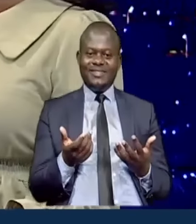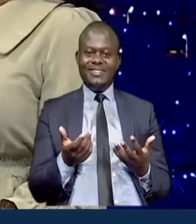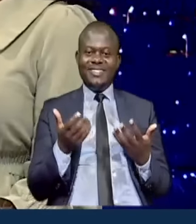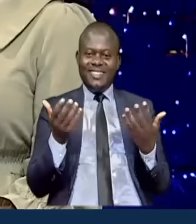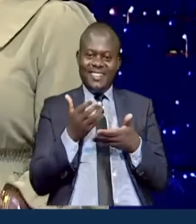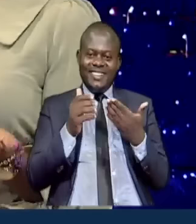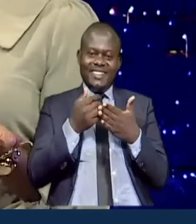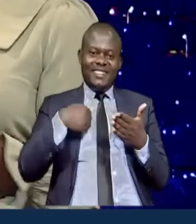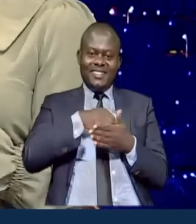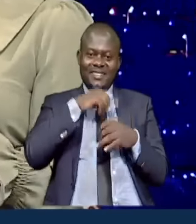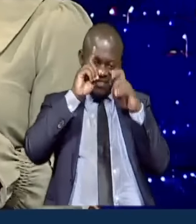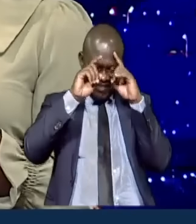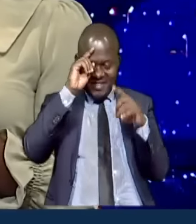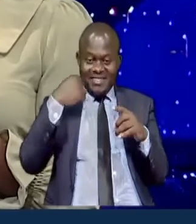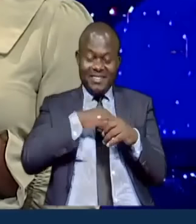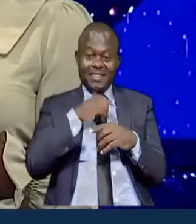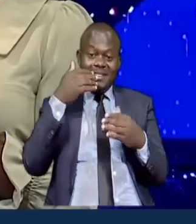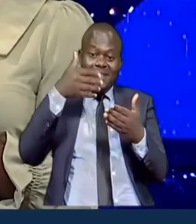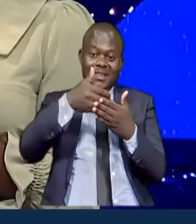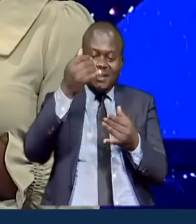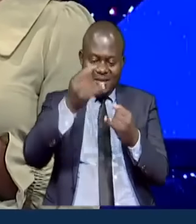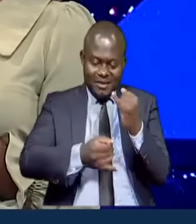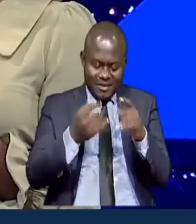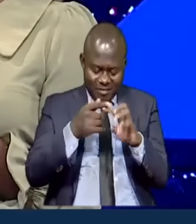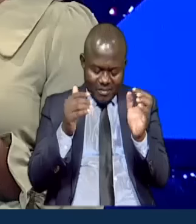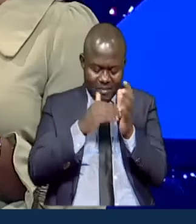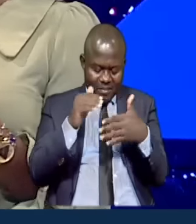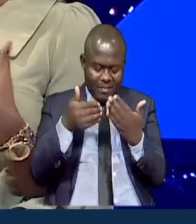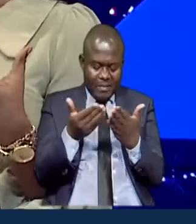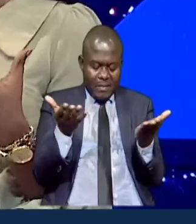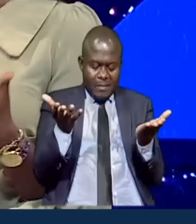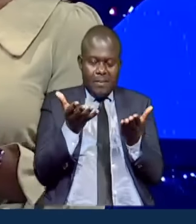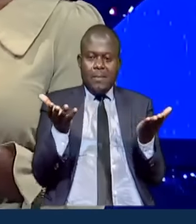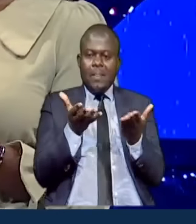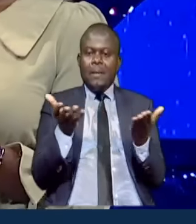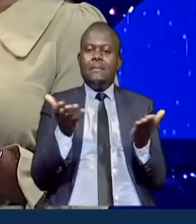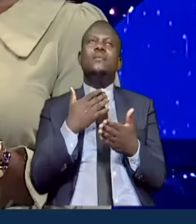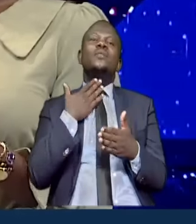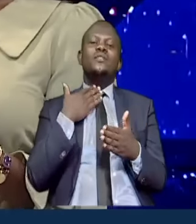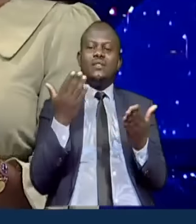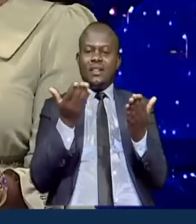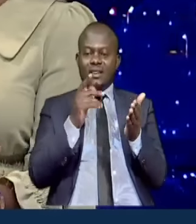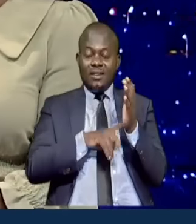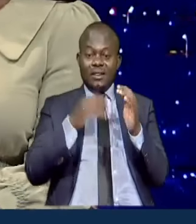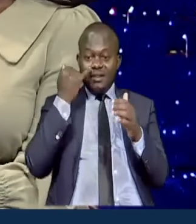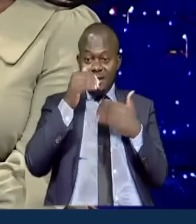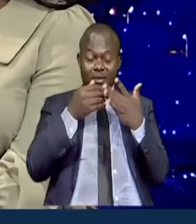nicyo ndarimo ndeba turimo turagana ku musozo ariko ni iki wifuza iyo urebye